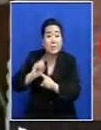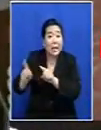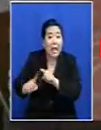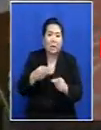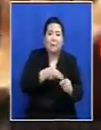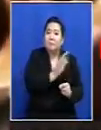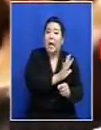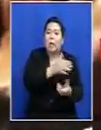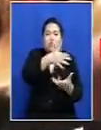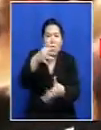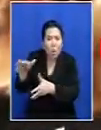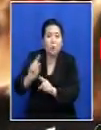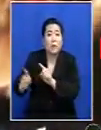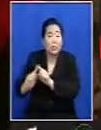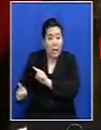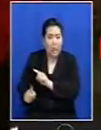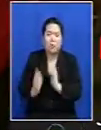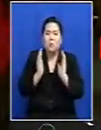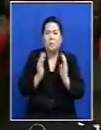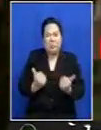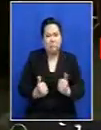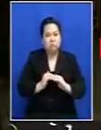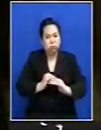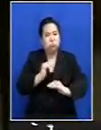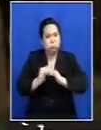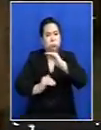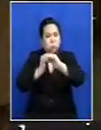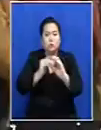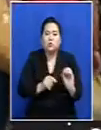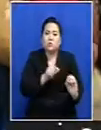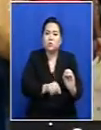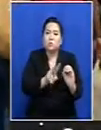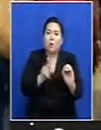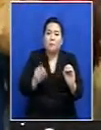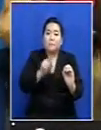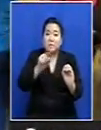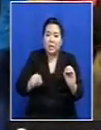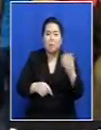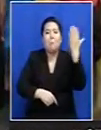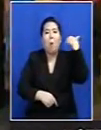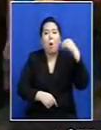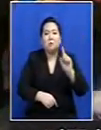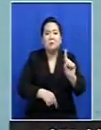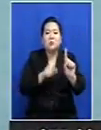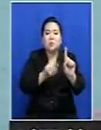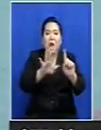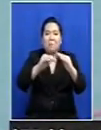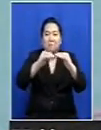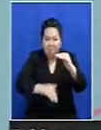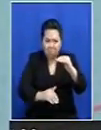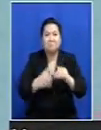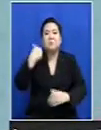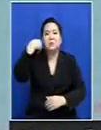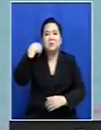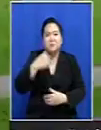ซึ่งผลิตในสิงคโปร์ตลอดทั้งปีนี้จะเติบโตเฉลี่ยแล้วอยู่ที่ 0.2%ลดลงจาก 1.5% ที่คาดการไว้